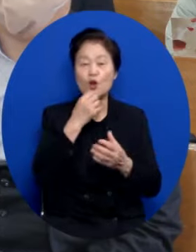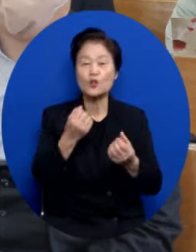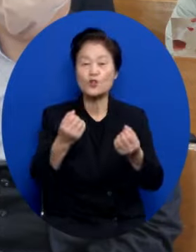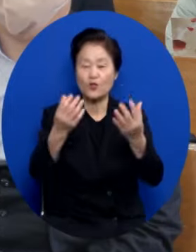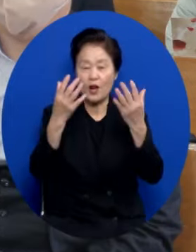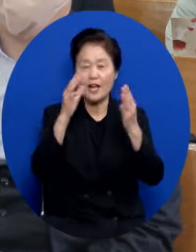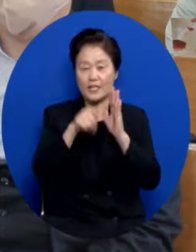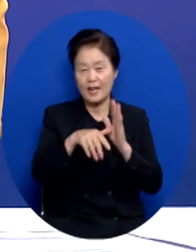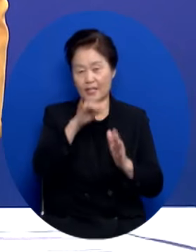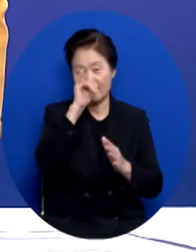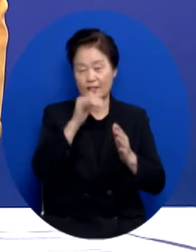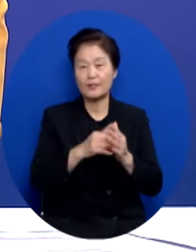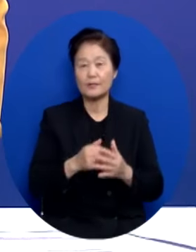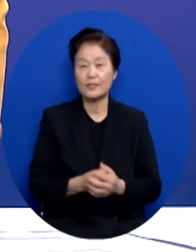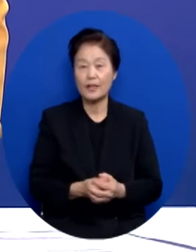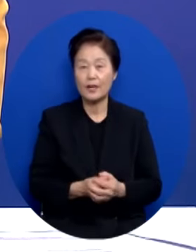펼쳐졌습니다.